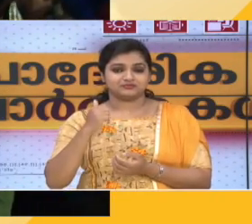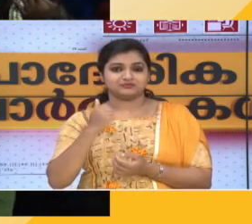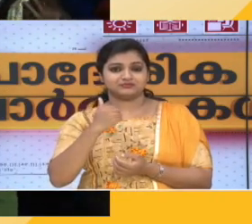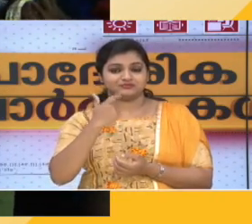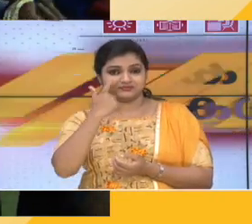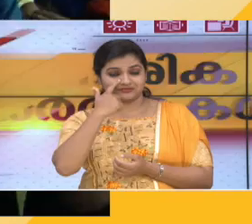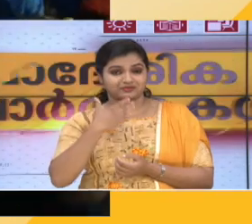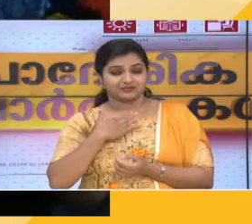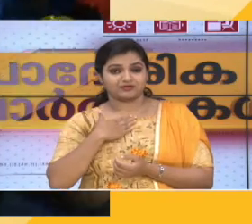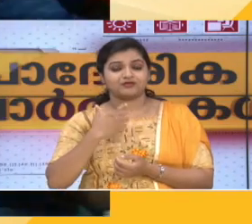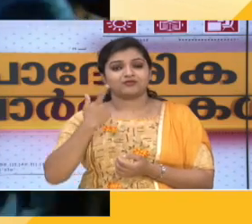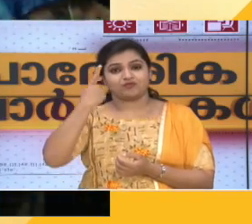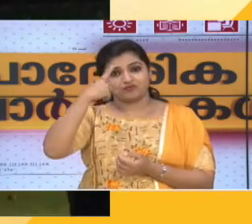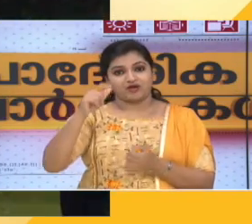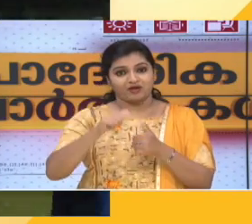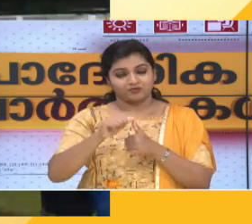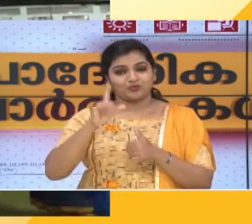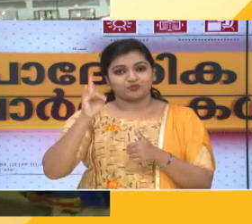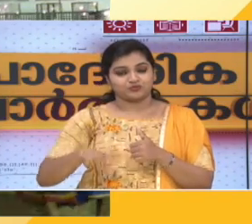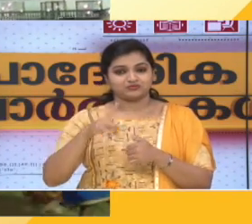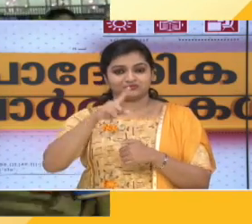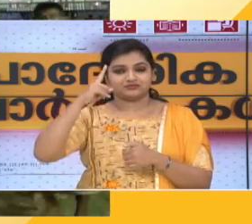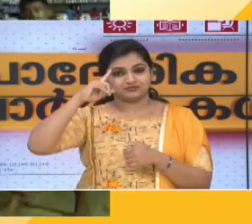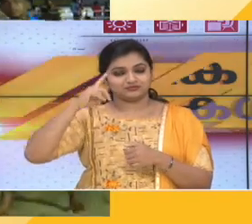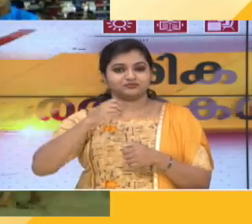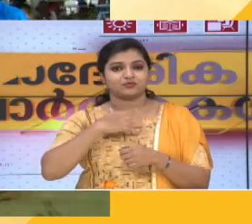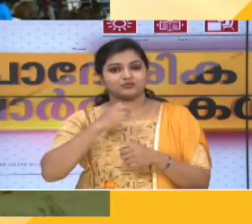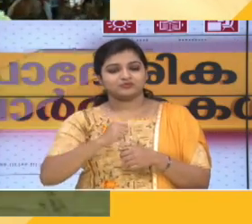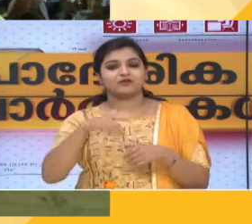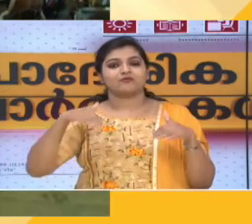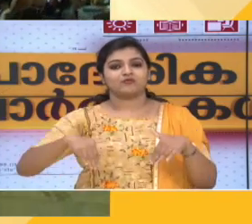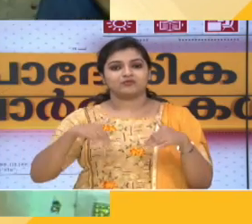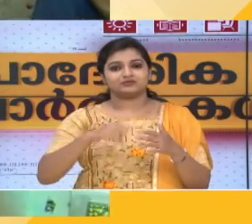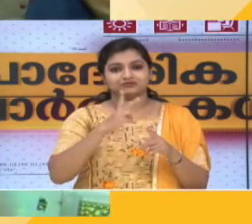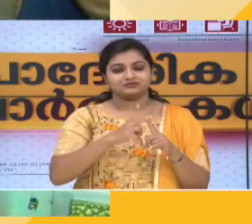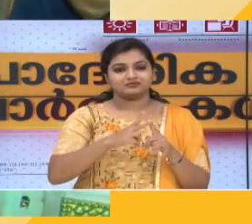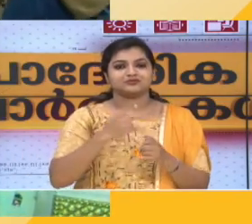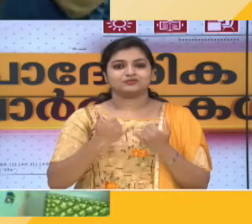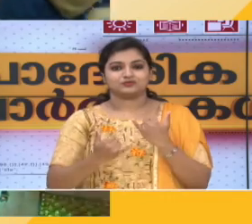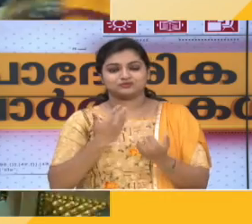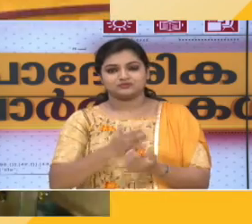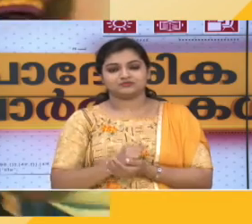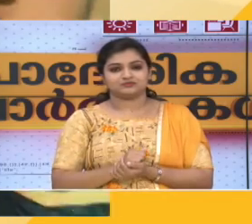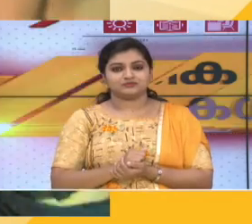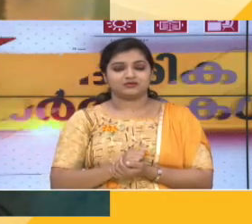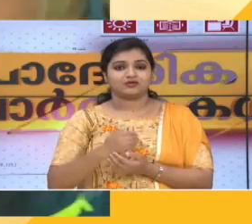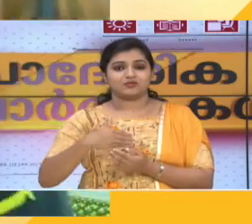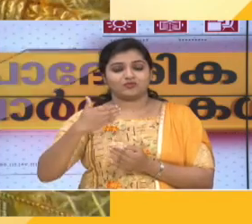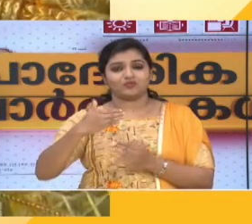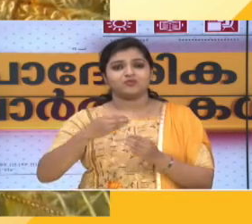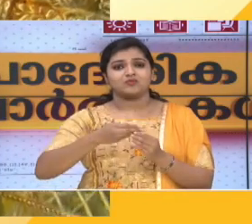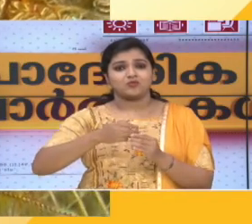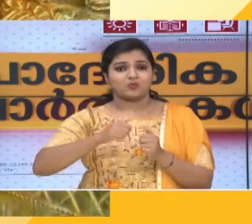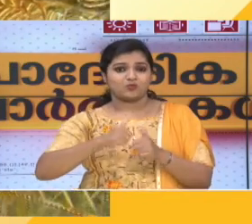അവനുള്ളത് മാത്രമെന്ന ഉള്ളിലുറപ്പിച്ച് മാളികപ്പുറത്തമ്മ കാത്തിരിക്കുകയാണ്. അധികം അകലെയല്ല,